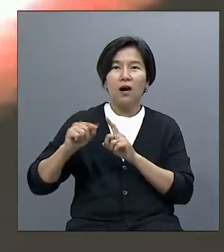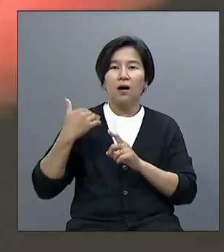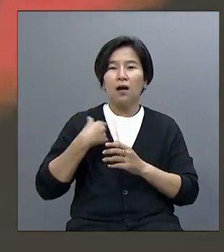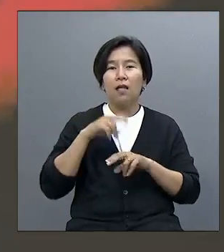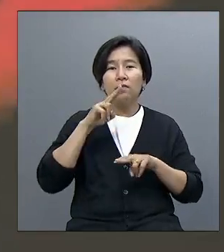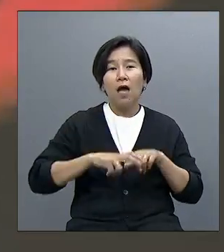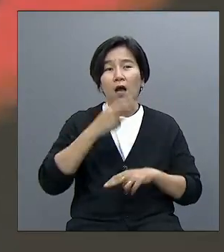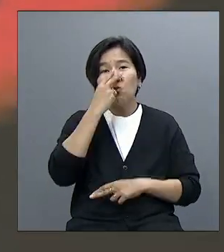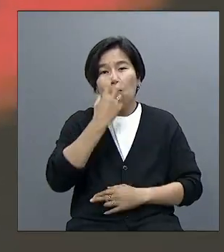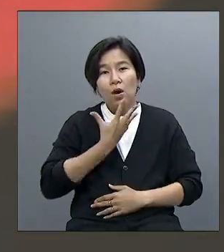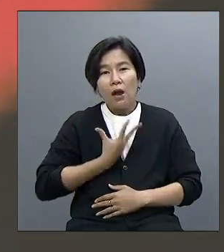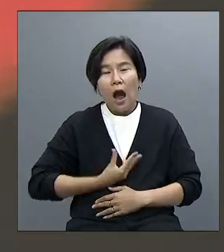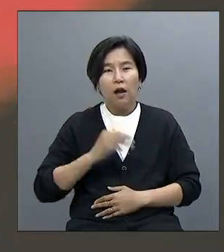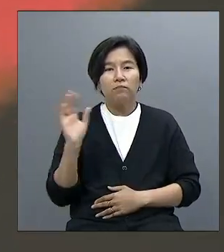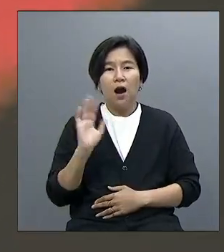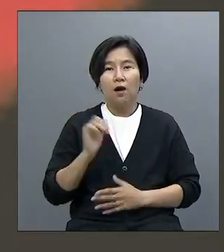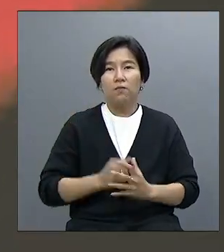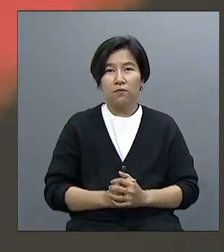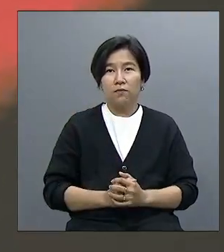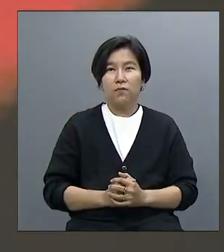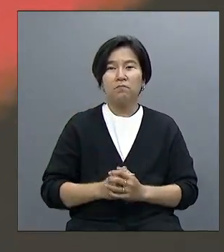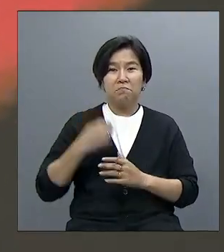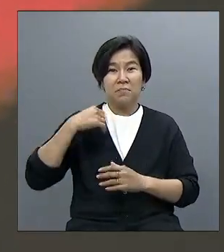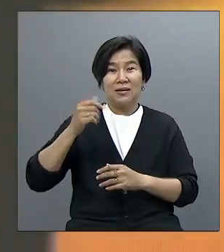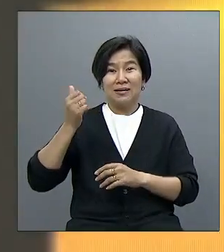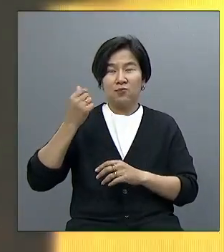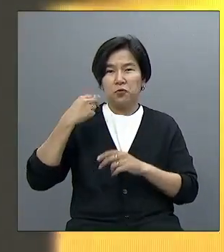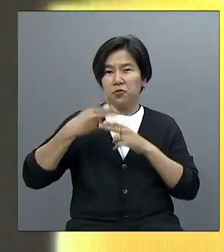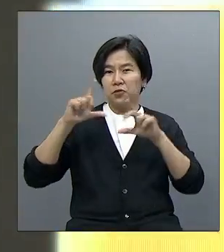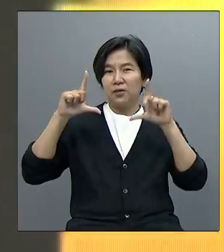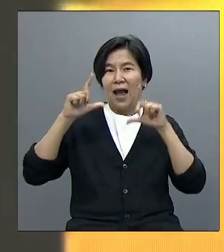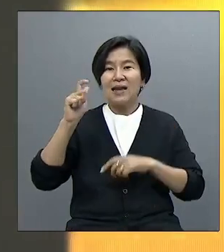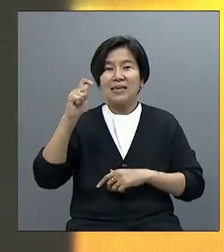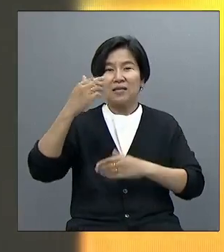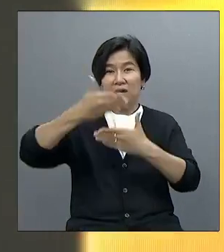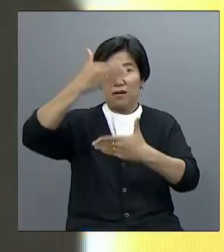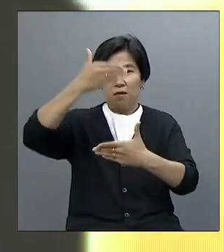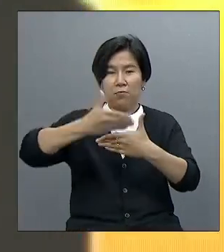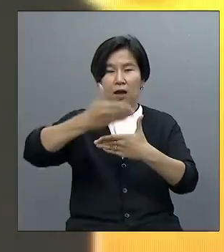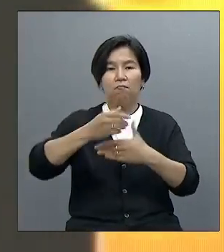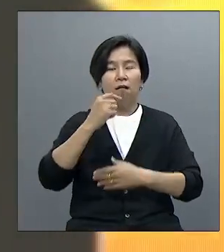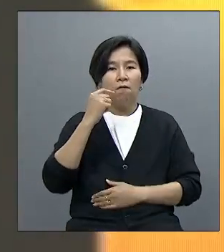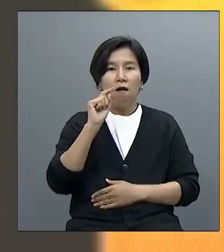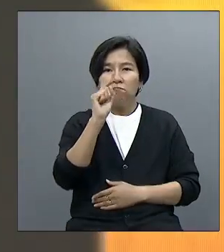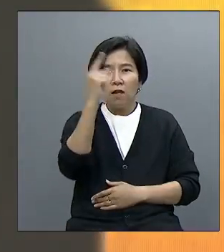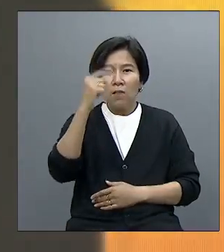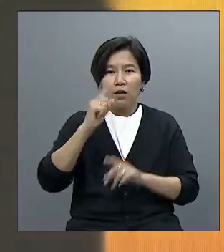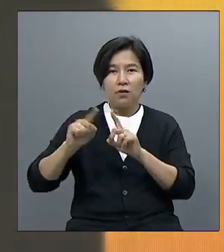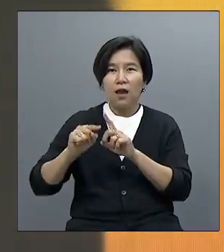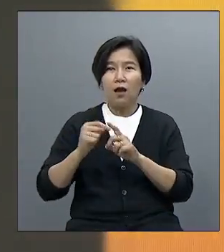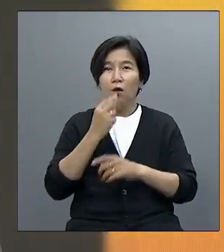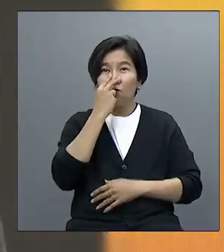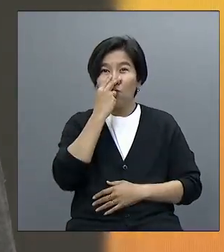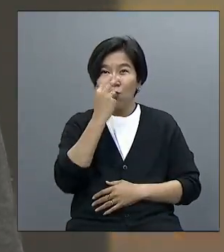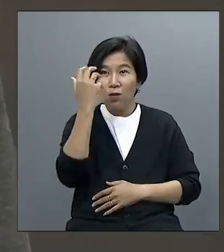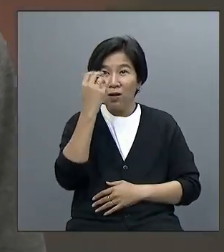าเฝ้าขรมพ่ออีทกำกับสร้างสรรค์งานนิยมสุขอารมณ์บุษบาลุย